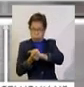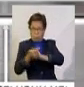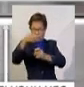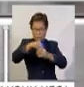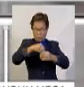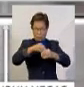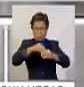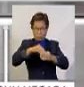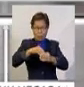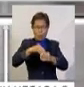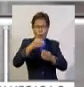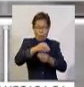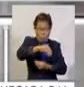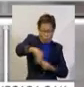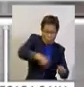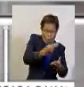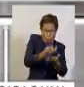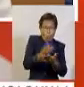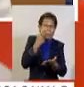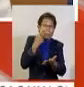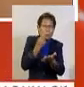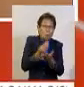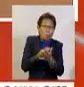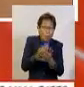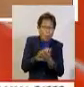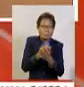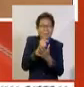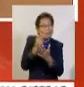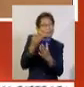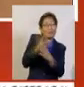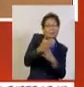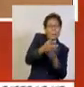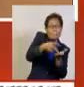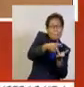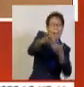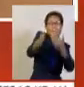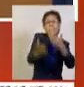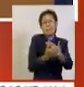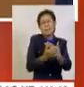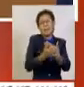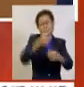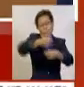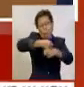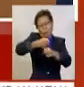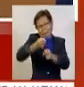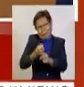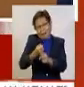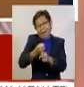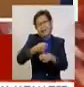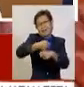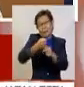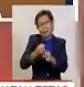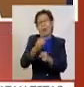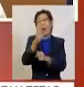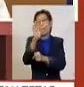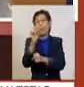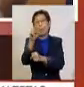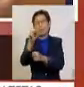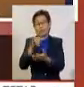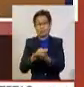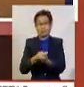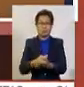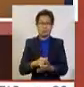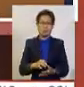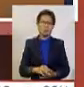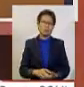dalam aliran mata wang, ia dijangka tidak menjejaskan bayaran balik terbitan bond tersebut. That's